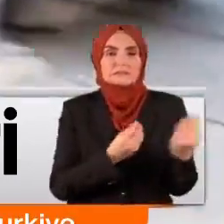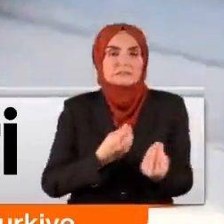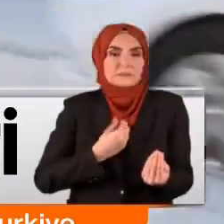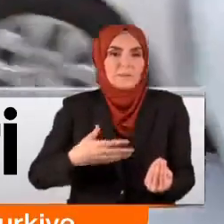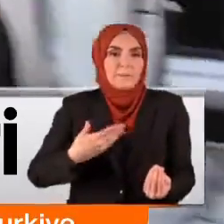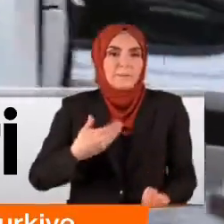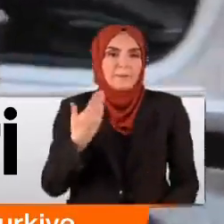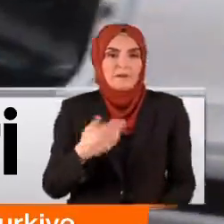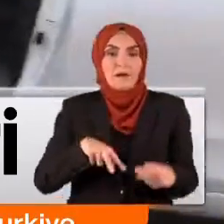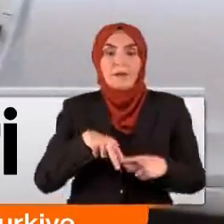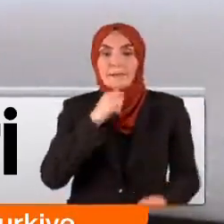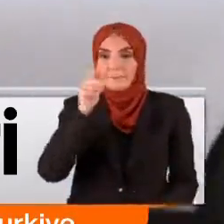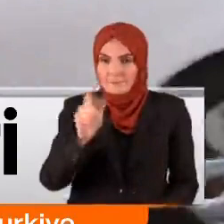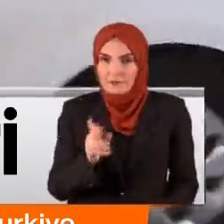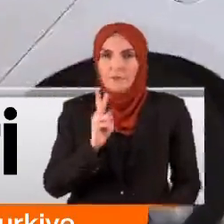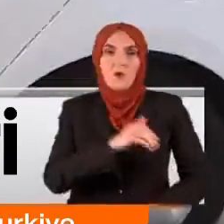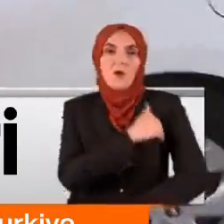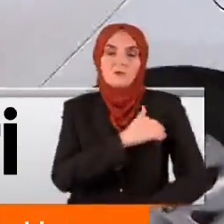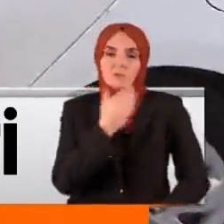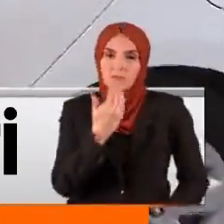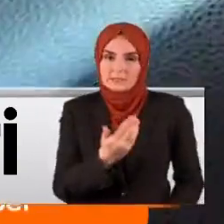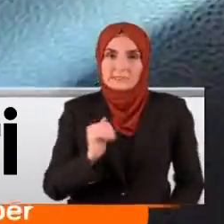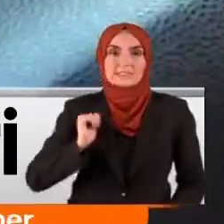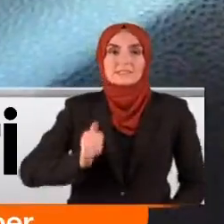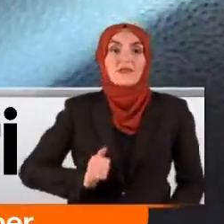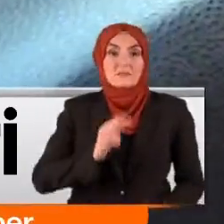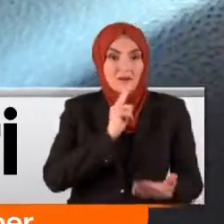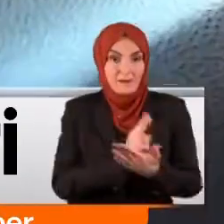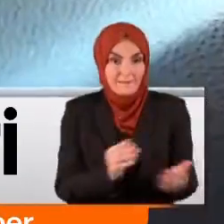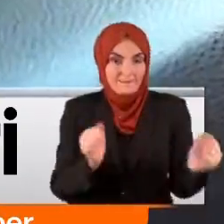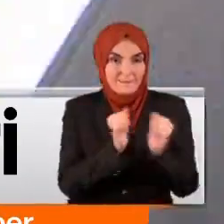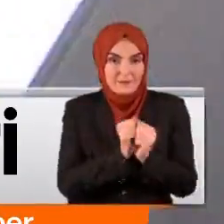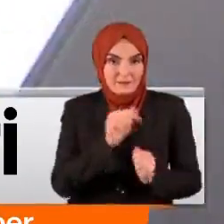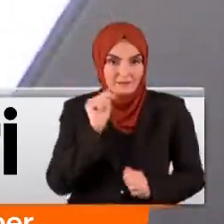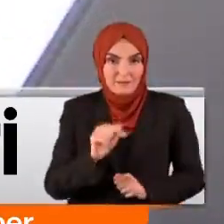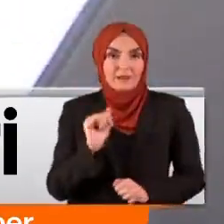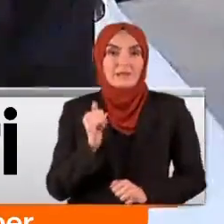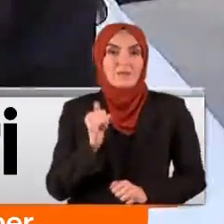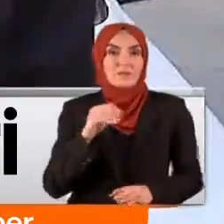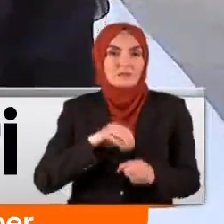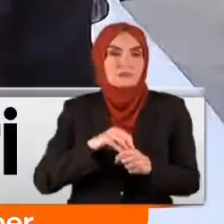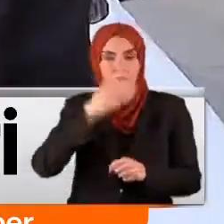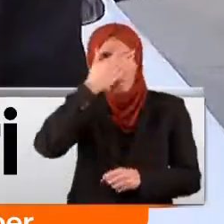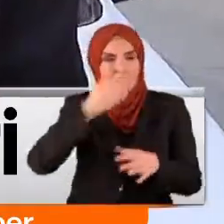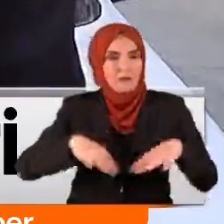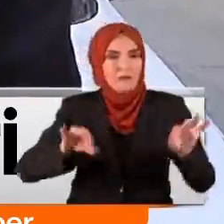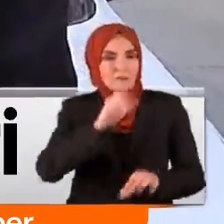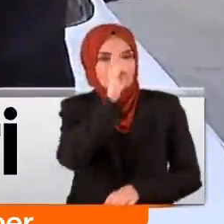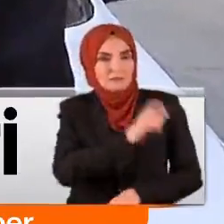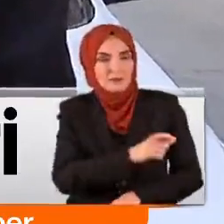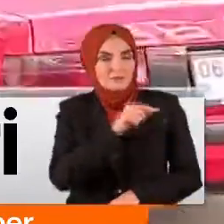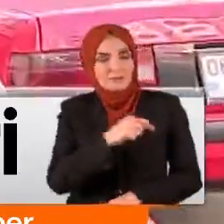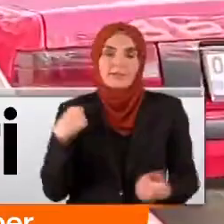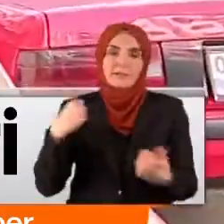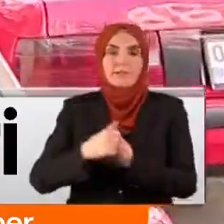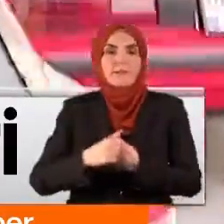kez savcılık kararıyla beraber kendisine kilometre tuzağı kuran dolandırıcıyı yeniden yargıya taşıdı. Kilometresiyle oynandığı için bu